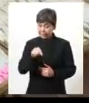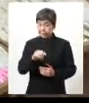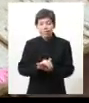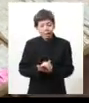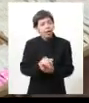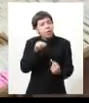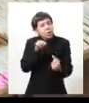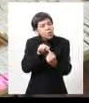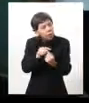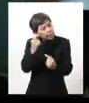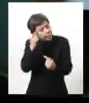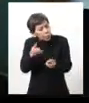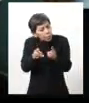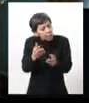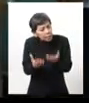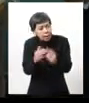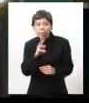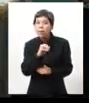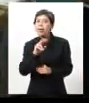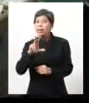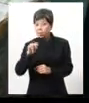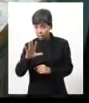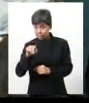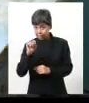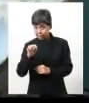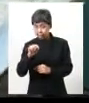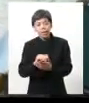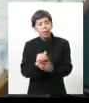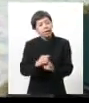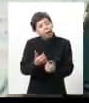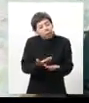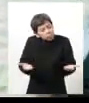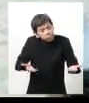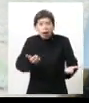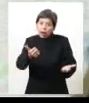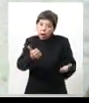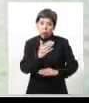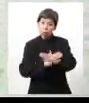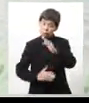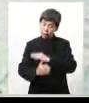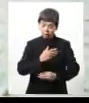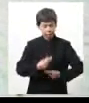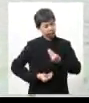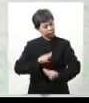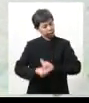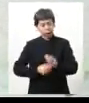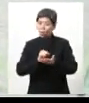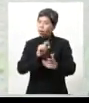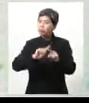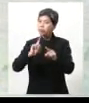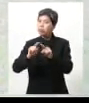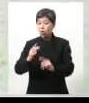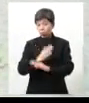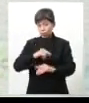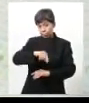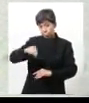แบบนี้ก็มาใช้มาตรการทางเลือกตามมาตรา35ก็คือเปิดพื้นที่ให้คนพิการได้ขายสินค้าและบริ